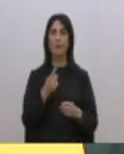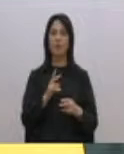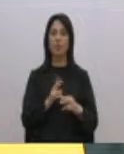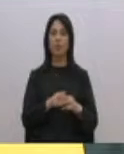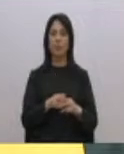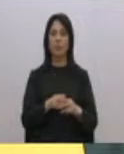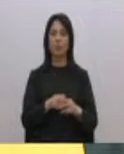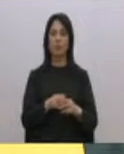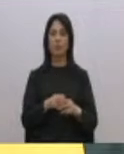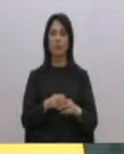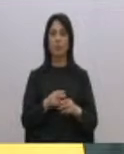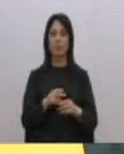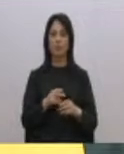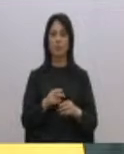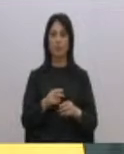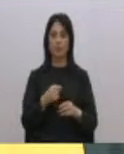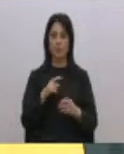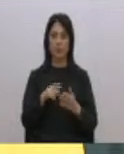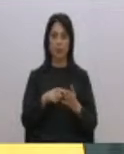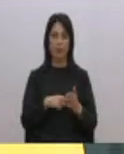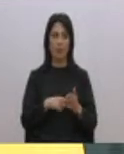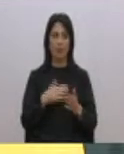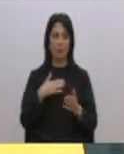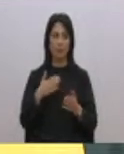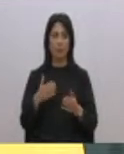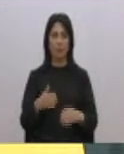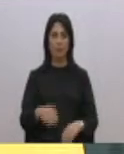შეფერხება მეც გავარკვევ ჩემი ხევ.